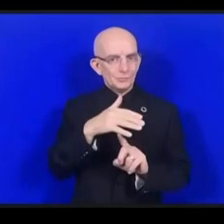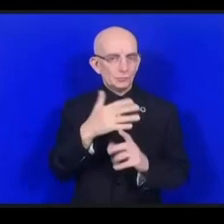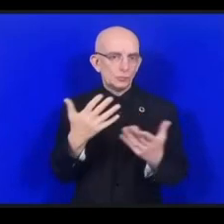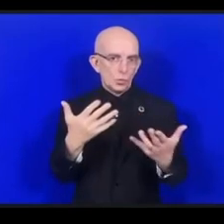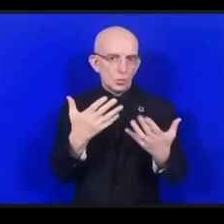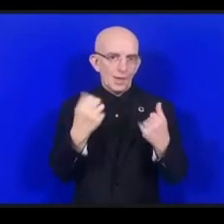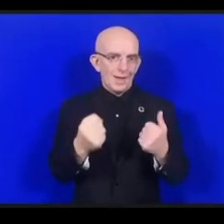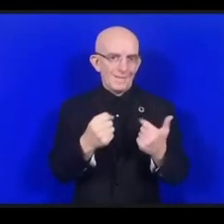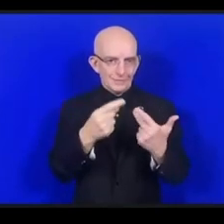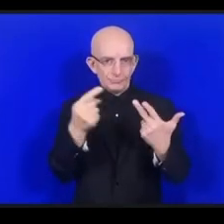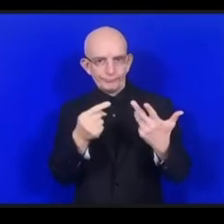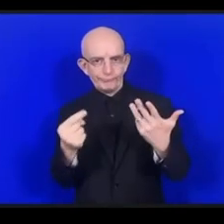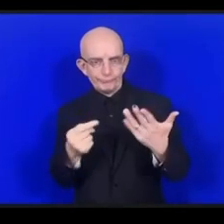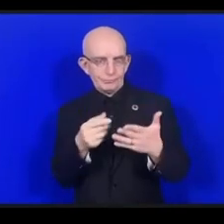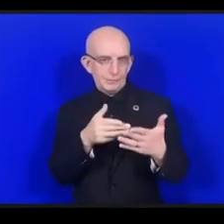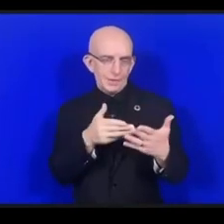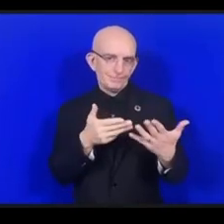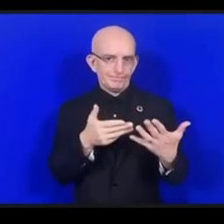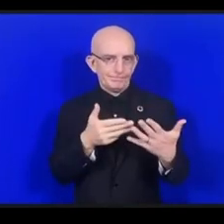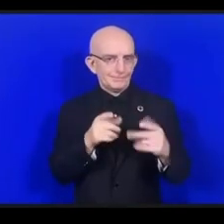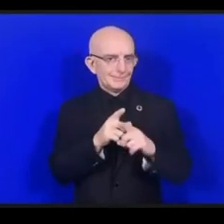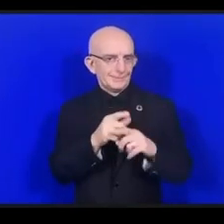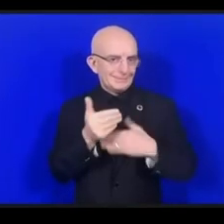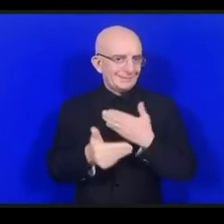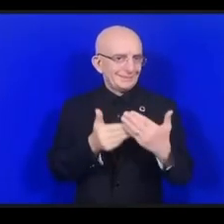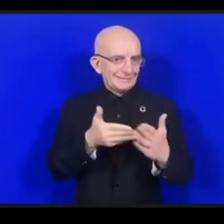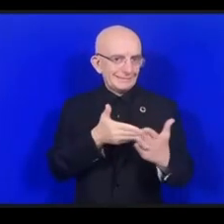尤其是资源方面，